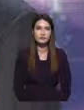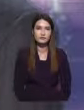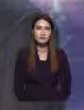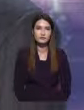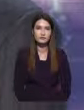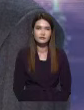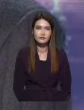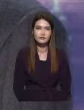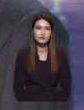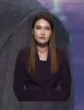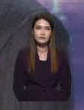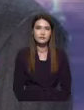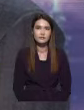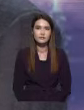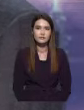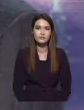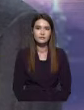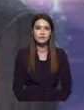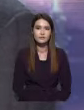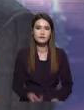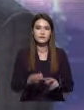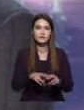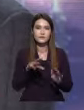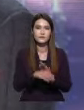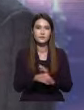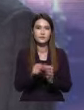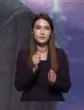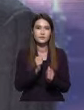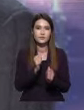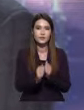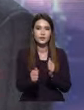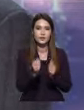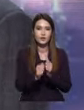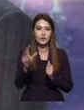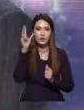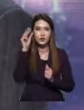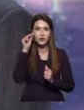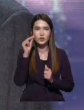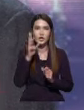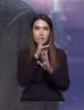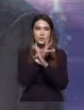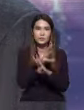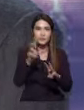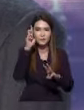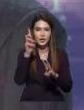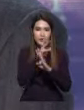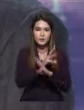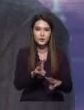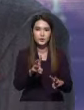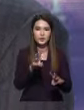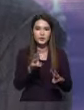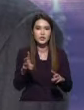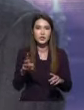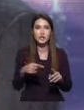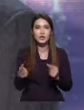Айтып кетсек, роялти мен салық төлемі мемлекеттік бюджетке қазақстандық